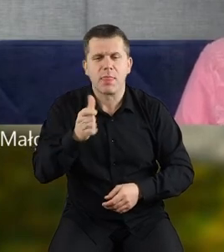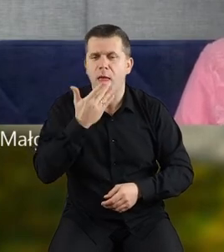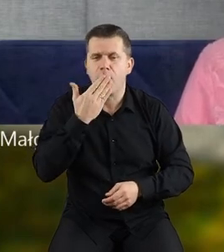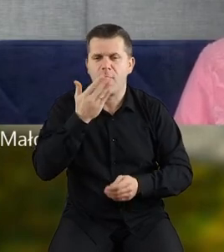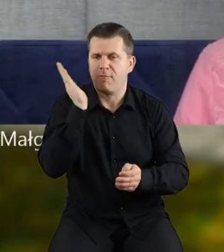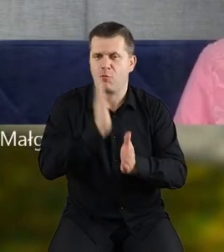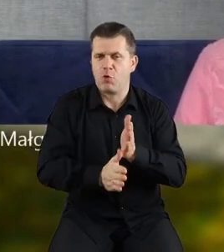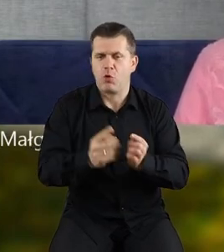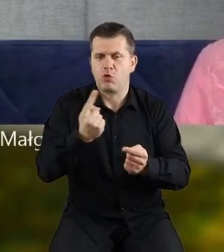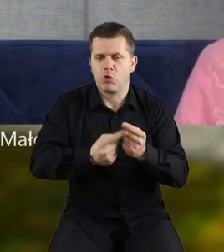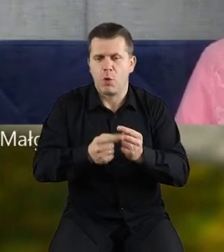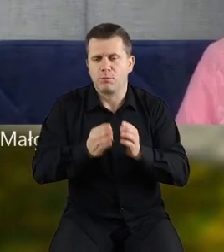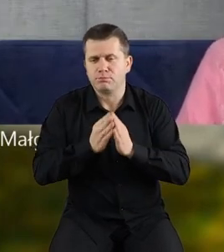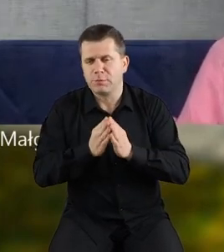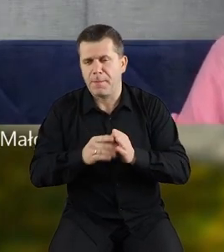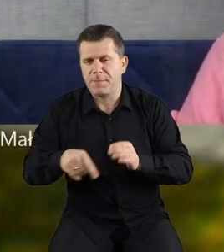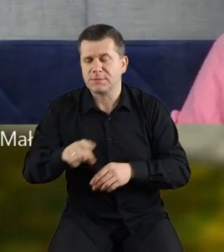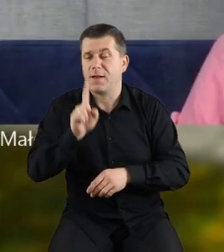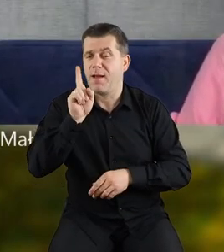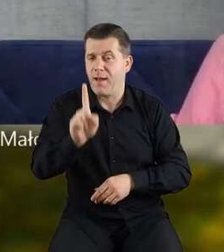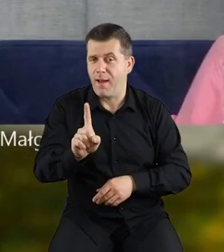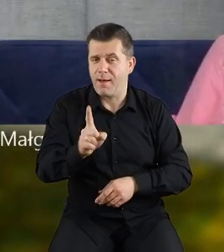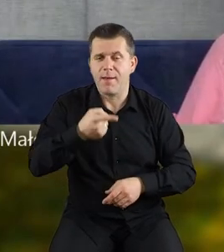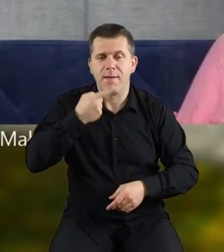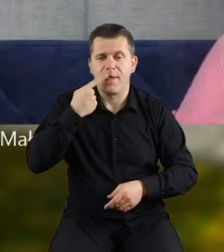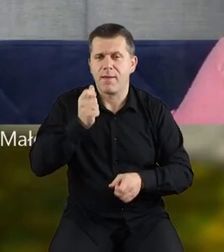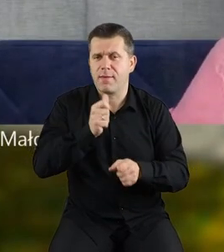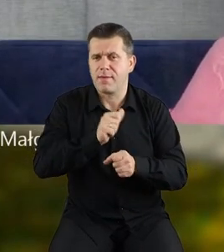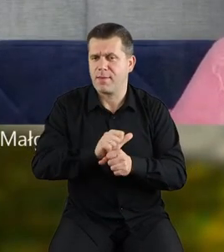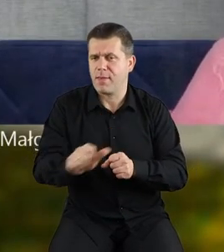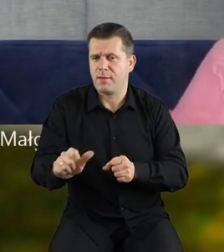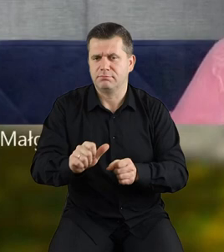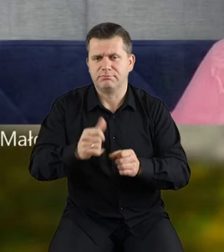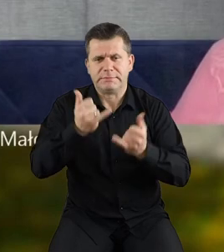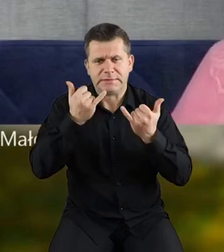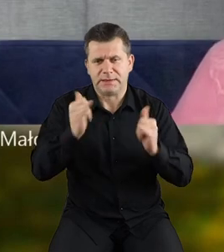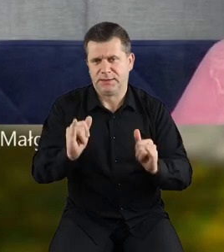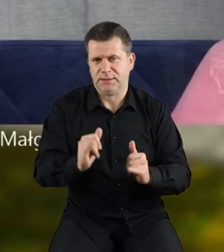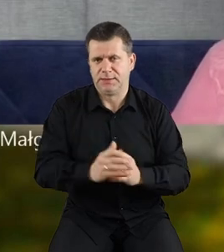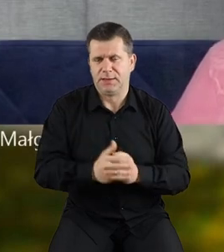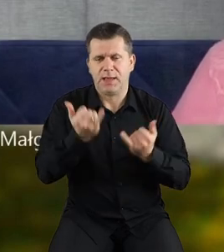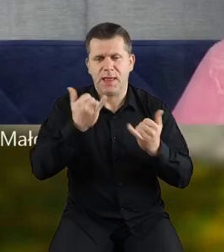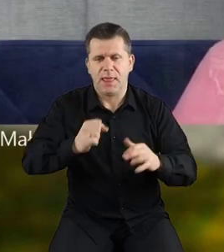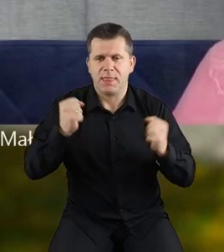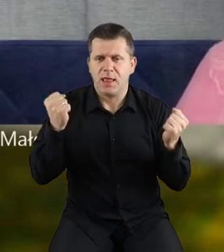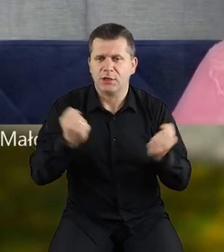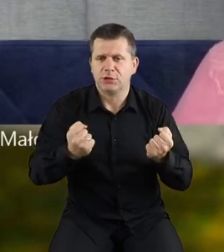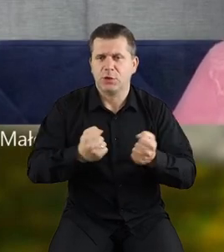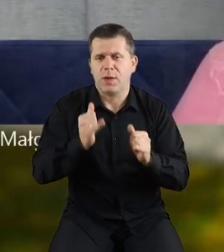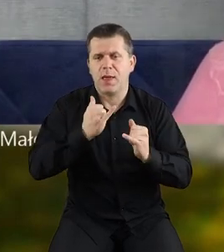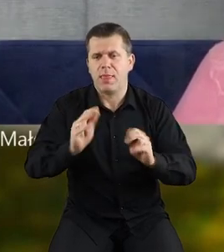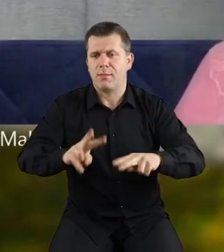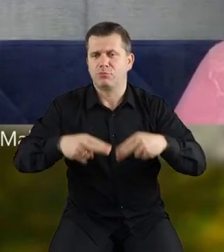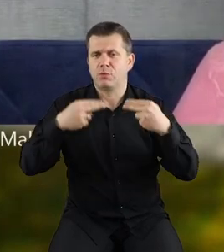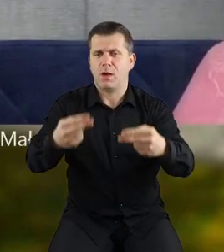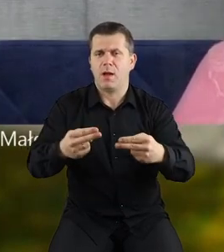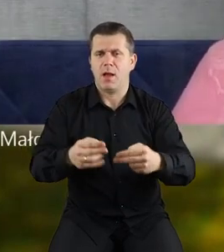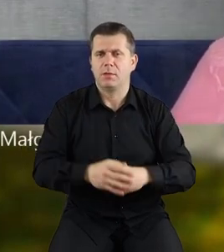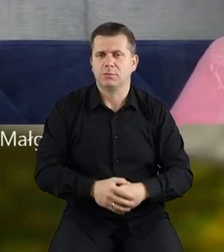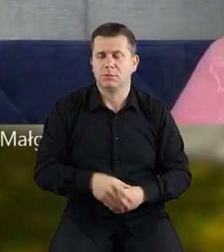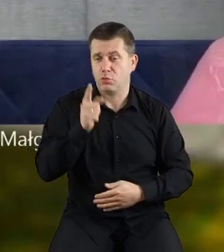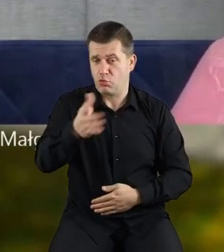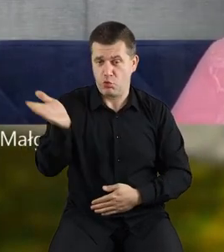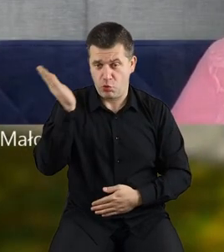nie mówisz wprost, tylko troszkę przemycasz. Ale jednak ten język jest absolutnie całkiem inny i inna siła i inny wyraz